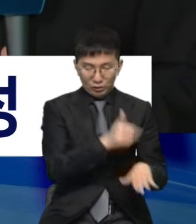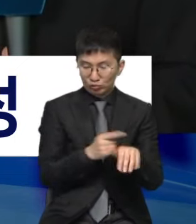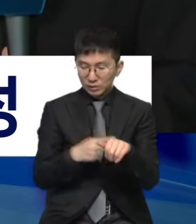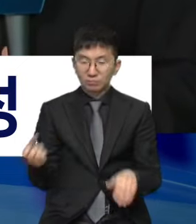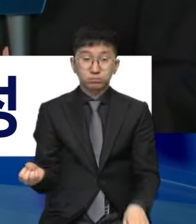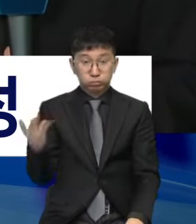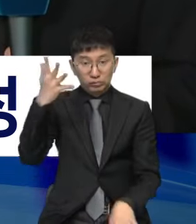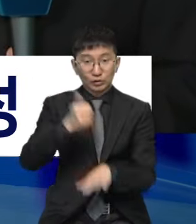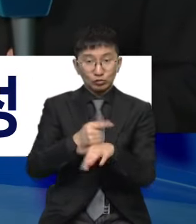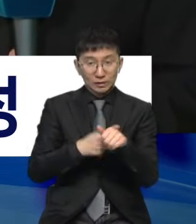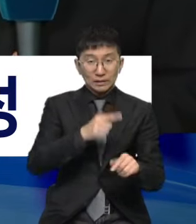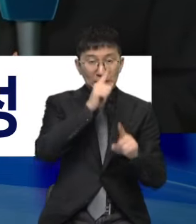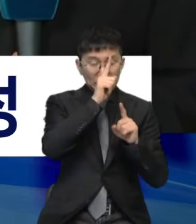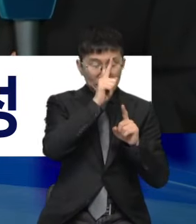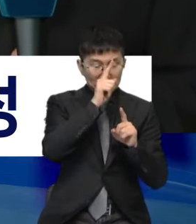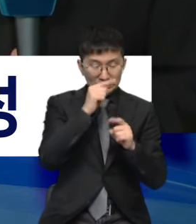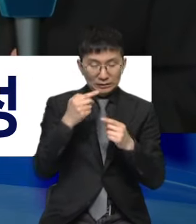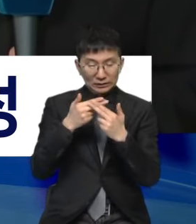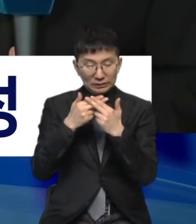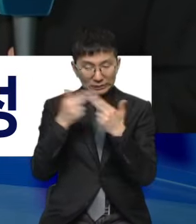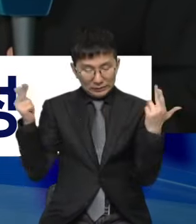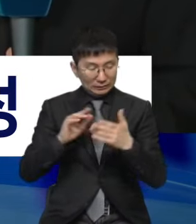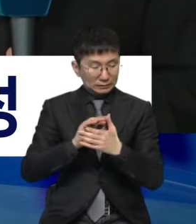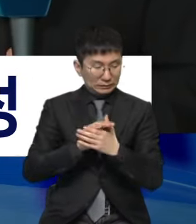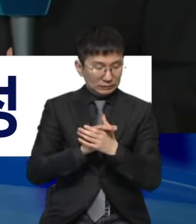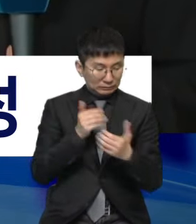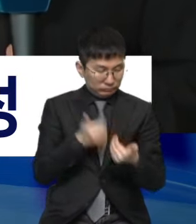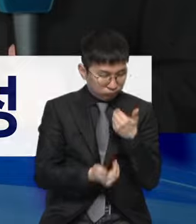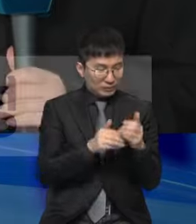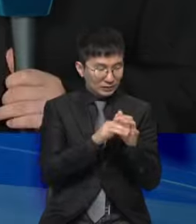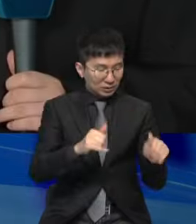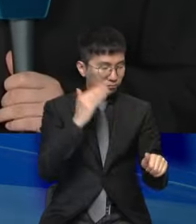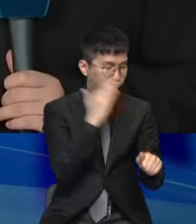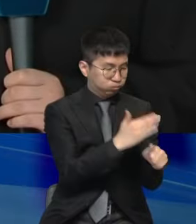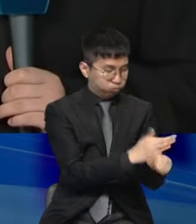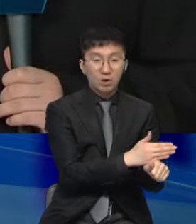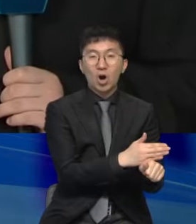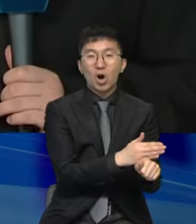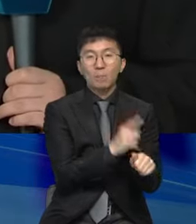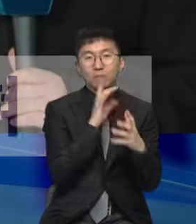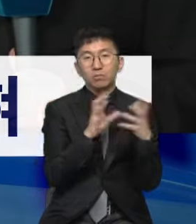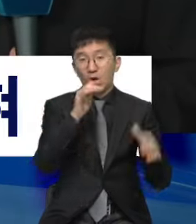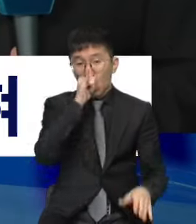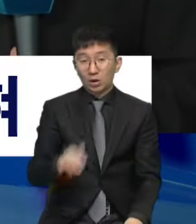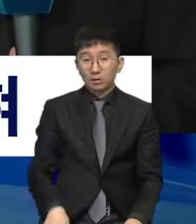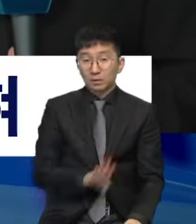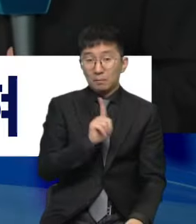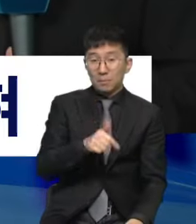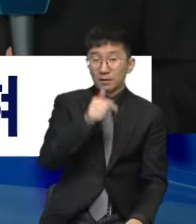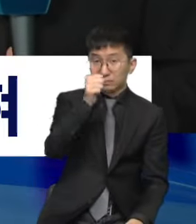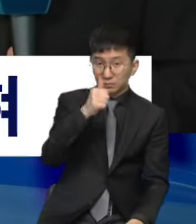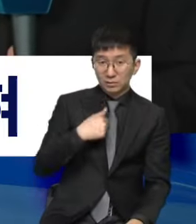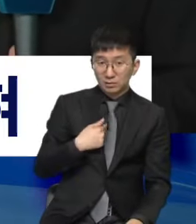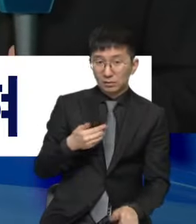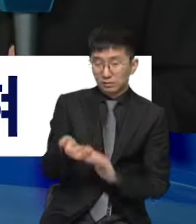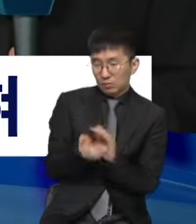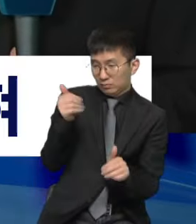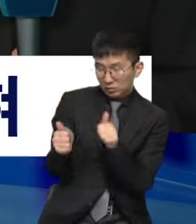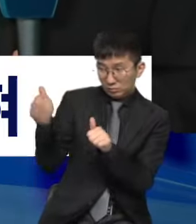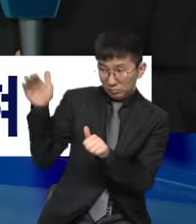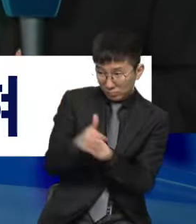논란이 재점화할 가능성도 제기되고 있습니다. 다만 박 의원은 경선에서 저도 탈당 계획은 없다고 밝힌